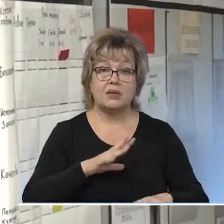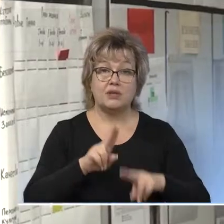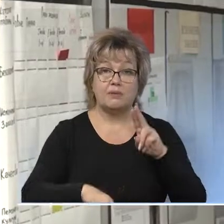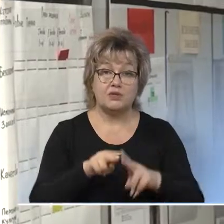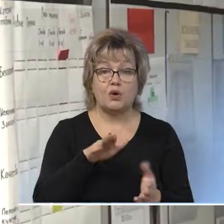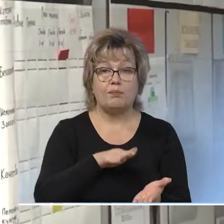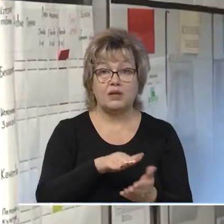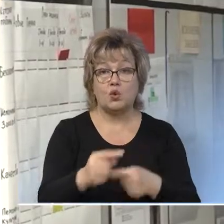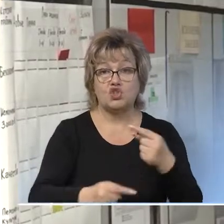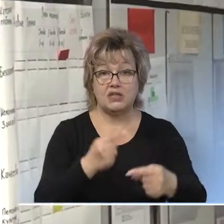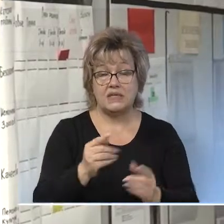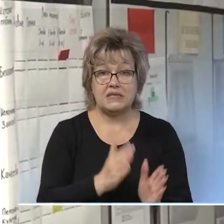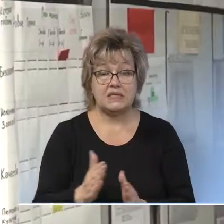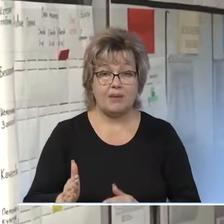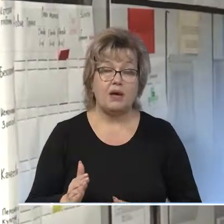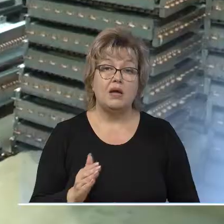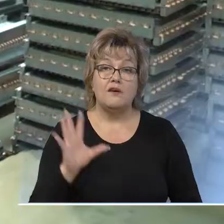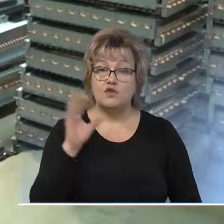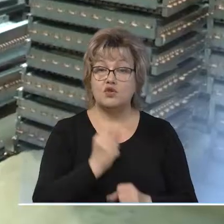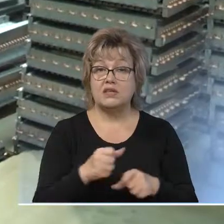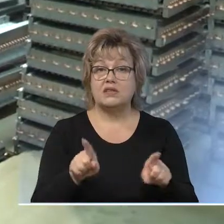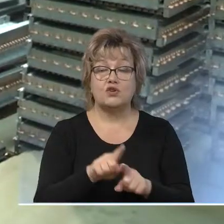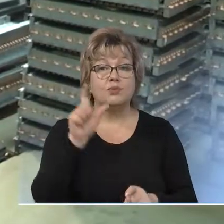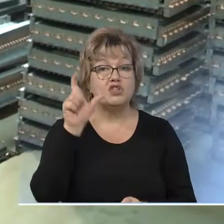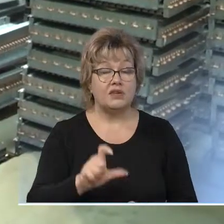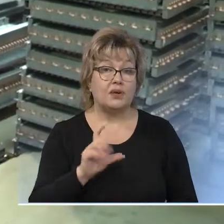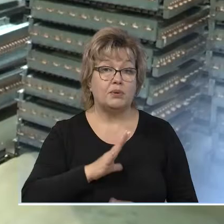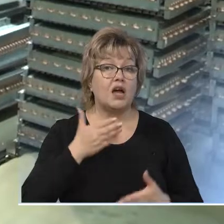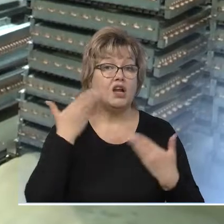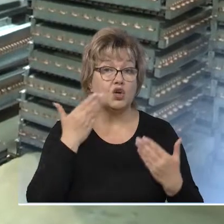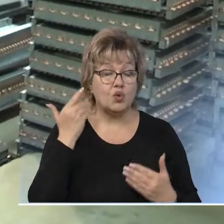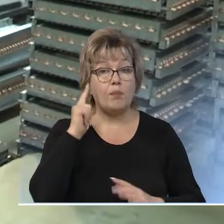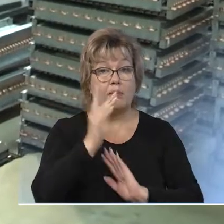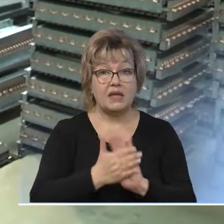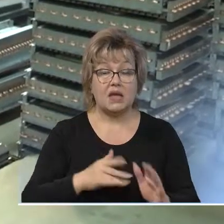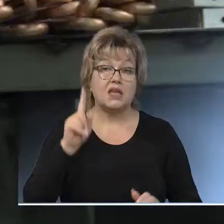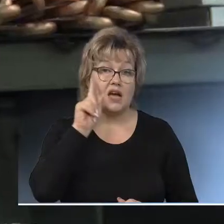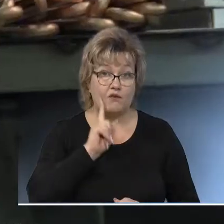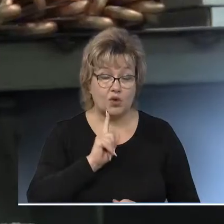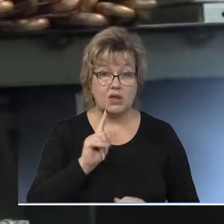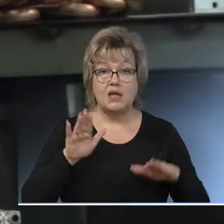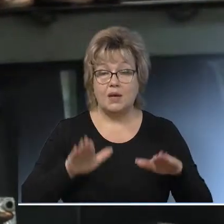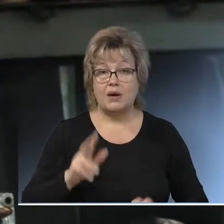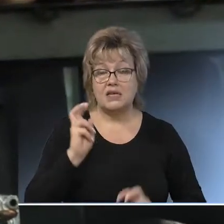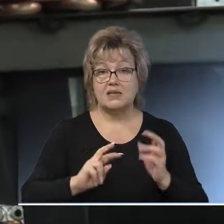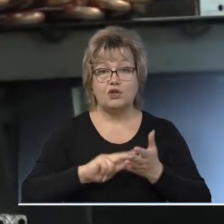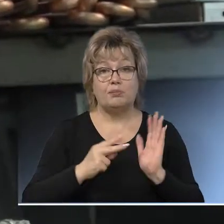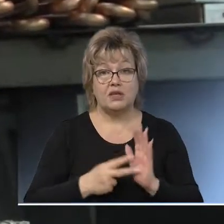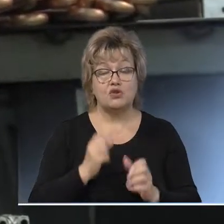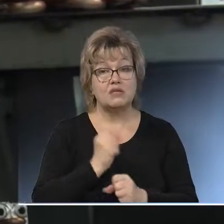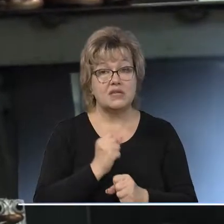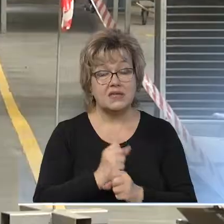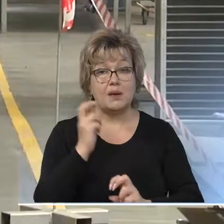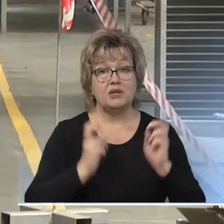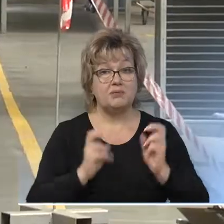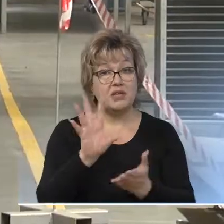была построена поточная производственная система. Все сделано так, чтобы человеку было легко, понятно и комфортно. На базе завода